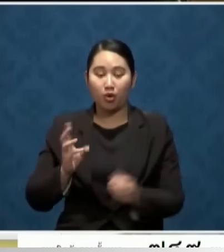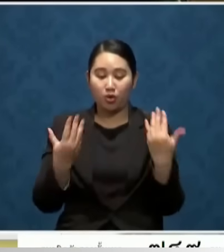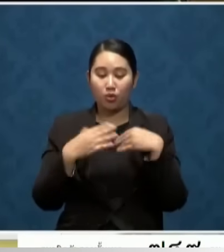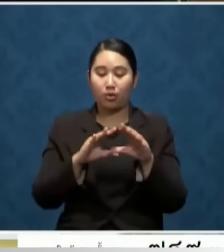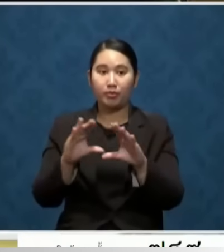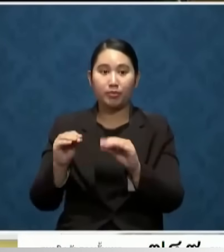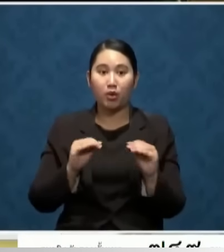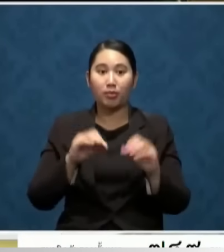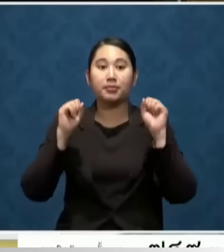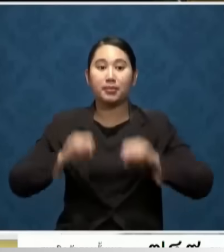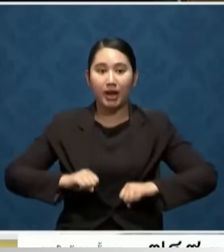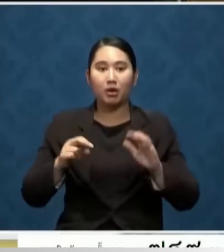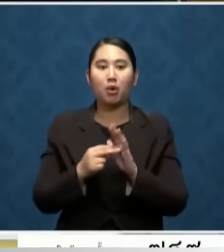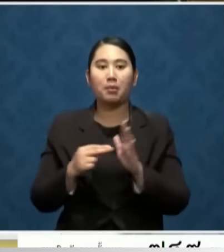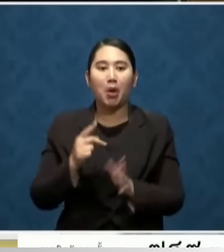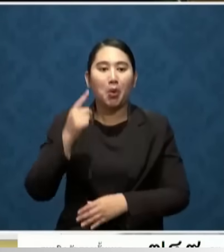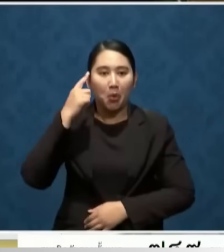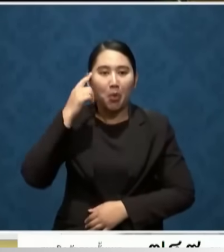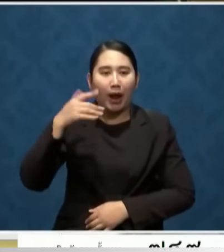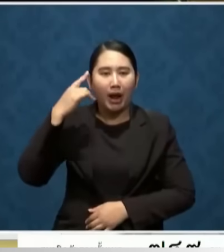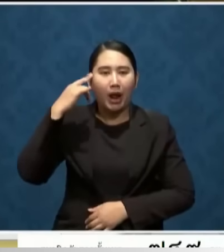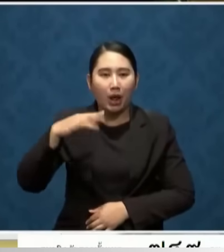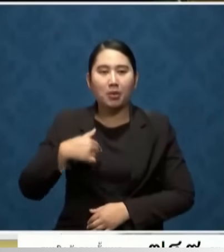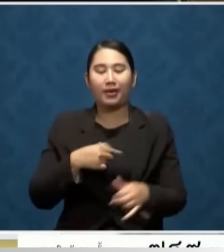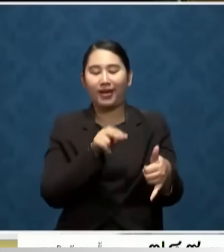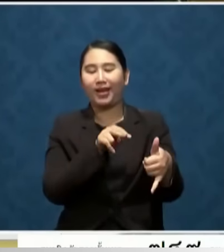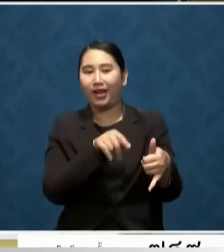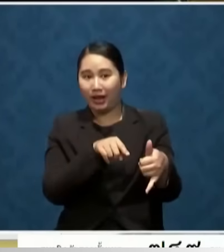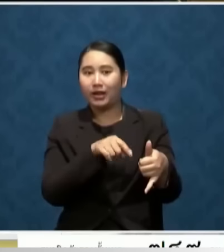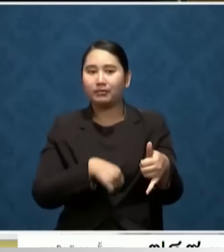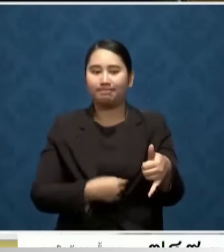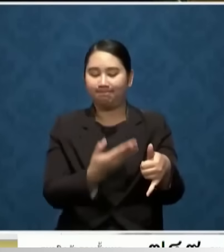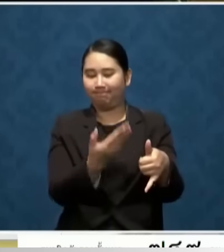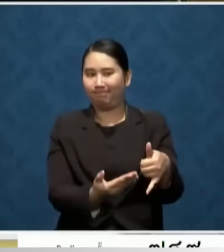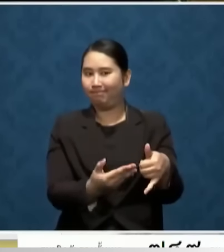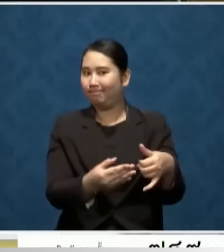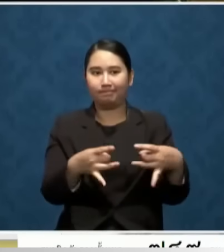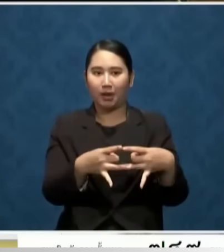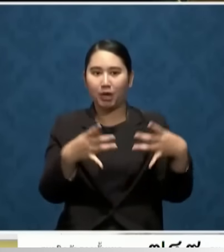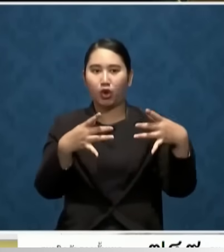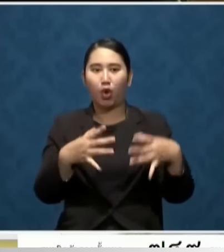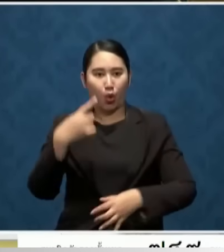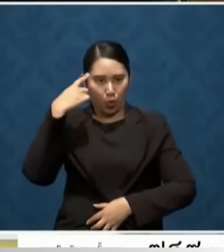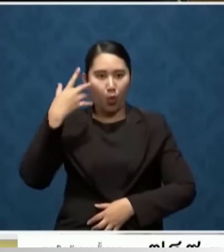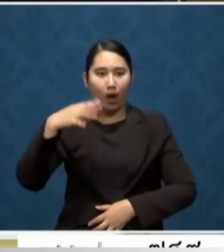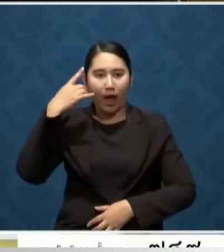ย่อมได้ชื่อว่ารู้อยู่แล้วว่าบุคคลดังกล่าวมีคุณสมบัติที่มิชอบด้วยกฎหม